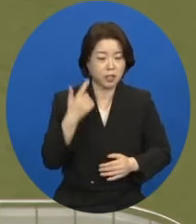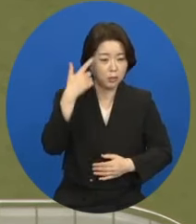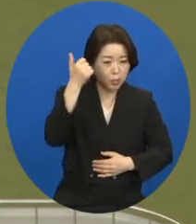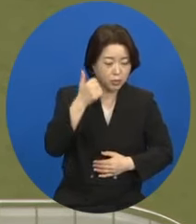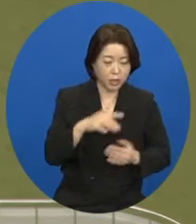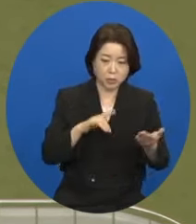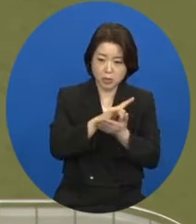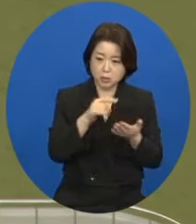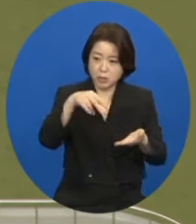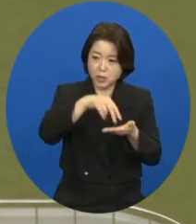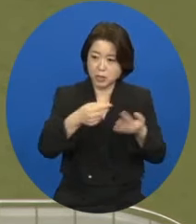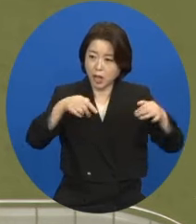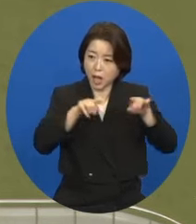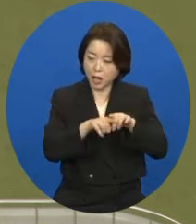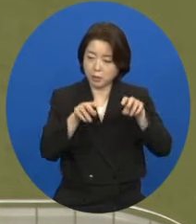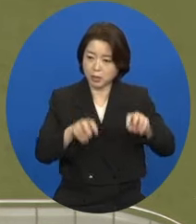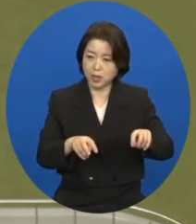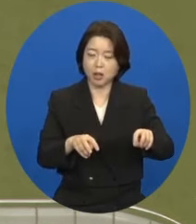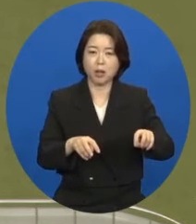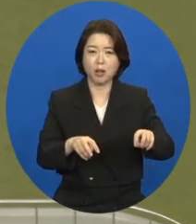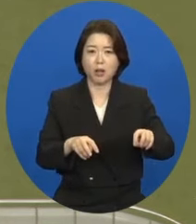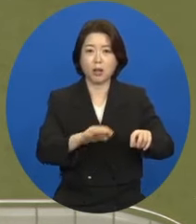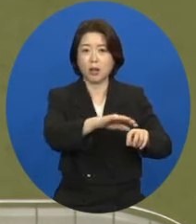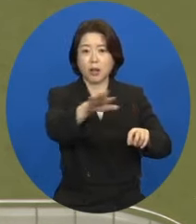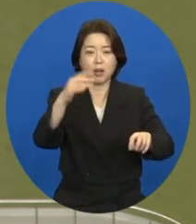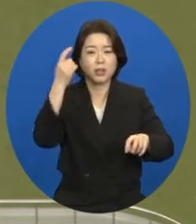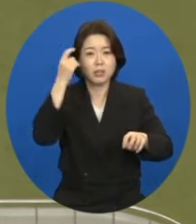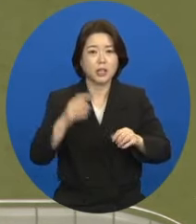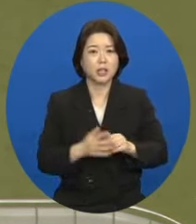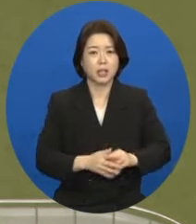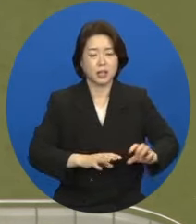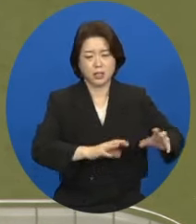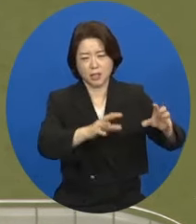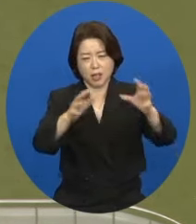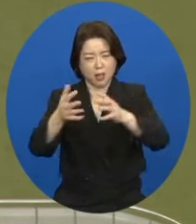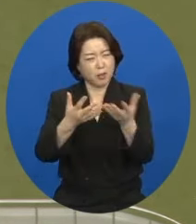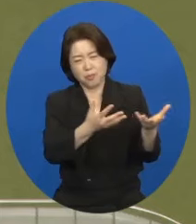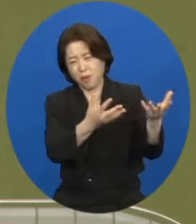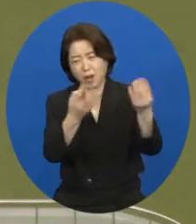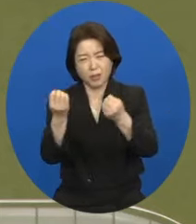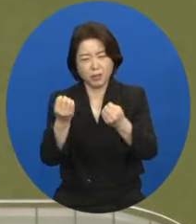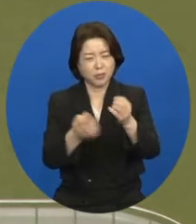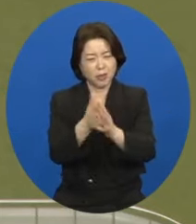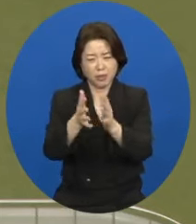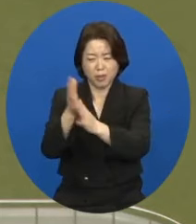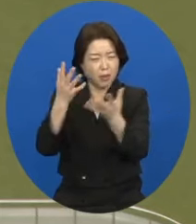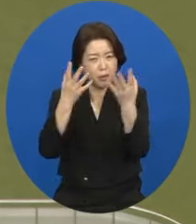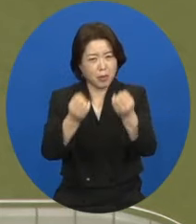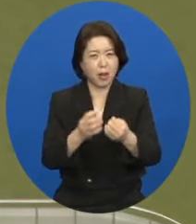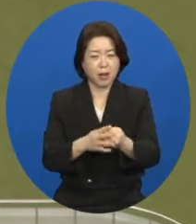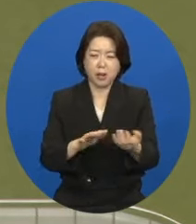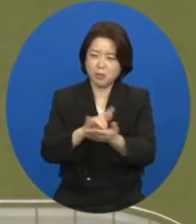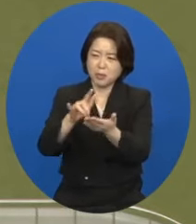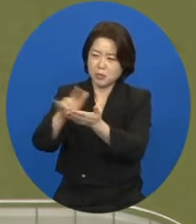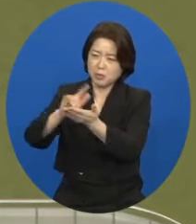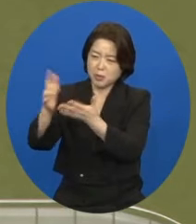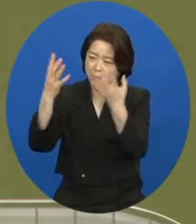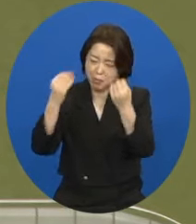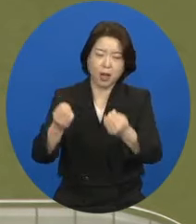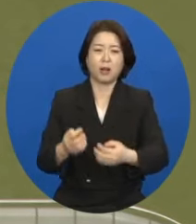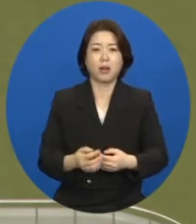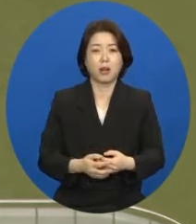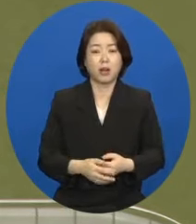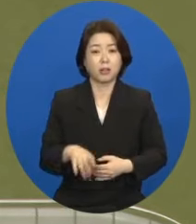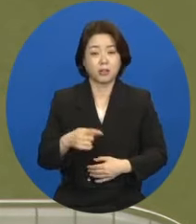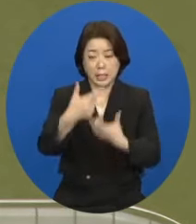비행기에 타셨을까? 여러분 생각해 보세요. 세계에 수백 개의 나라가 있고 수천 개의 도시가 있고 수많은 비행편과 많은 시간이 있는데